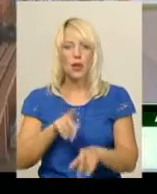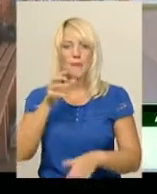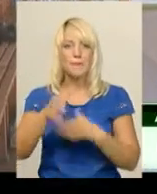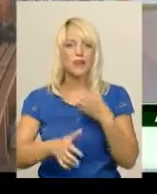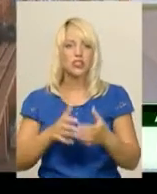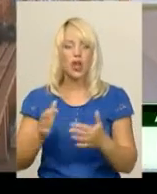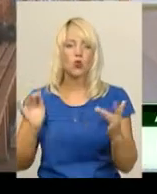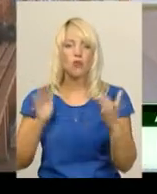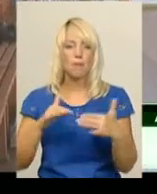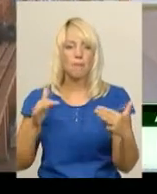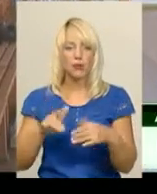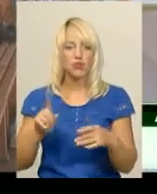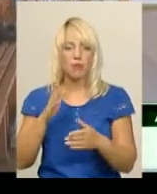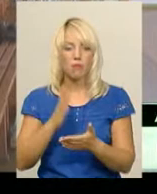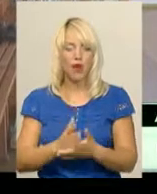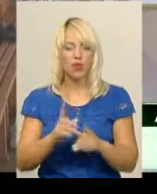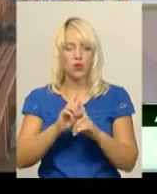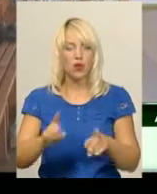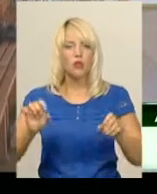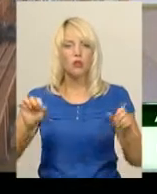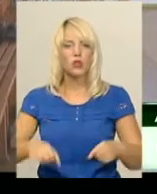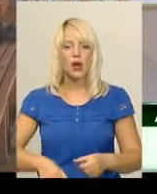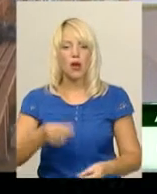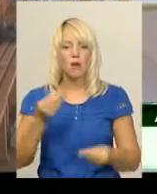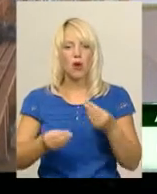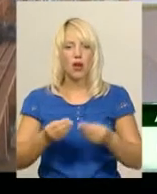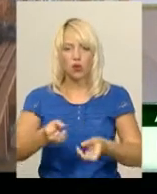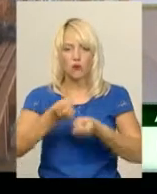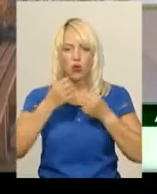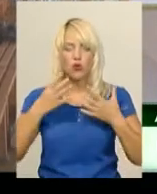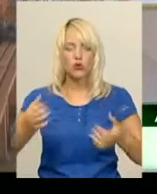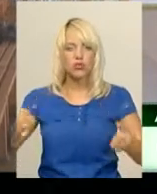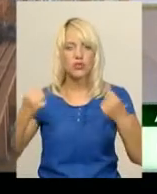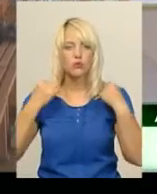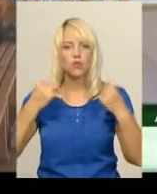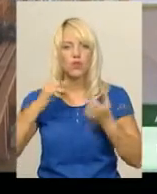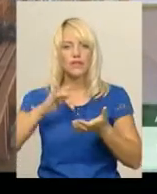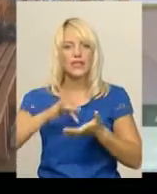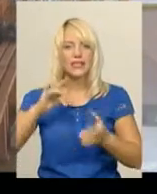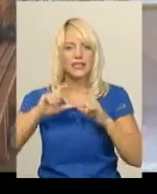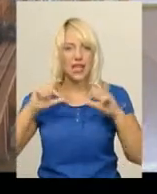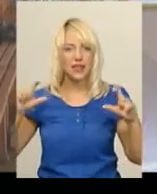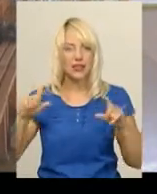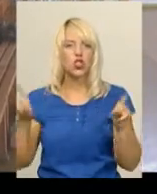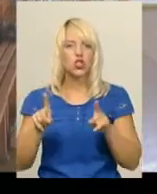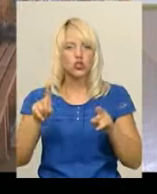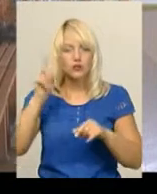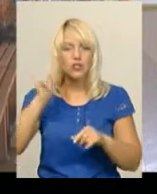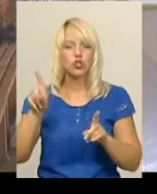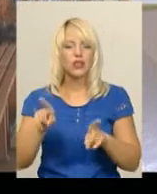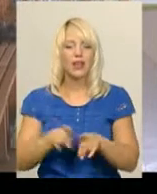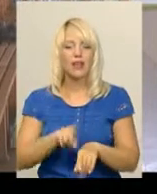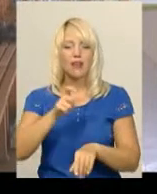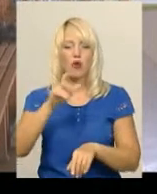унікальну можливість пограти в хороших спортивних центрах, щоб вони зрозуміли, що таке європейський футзал,